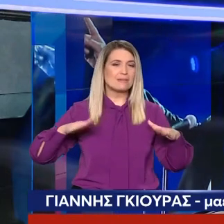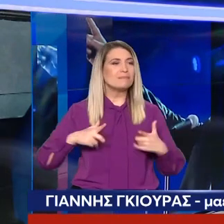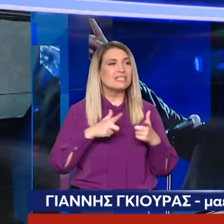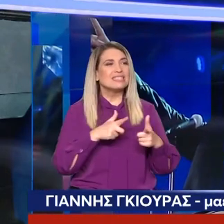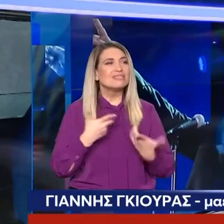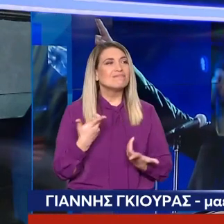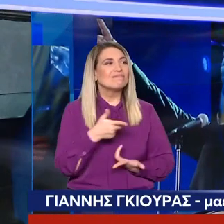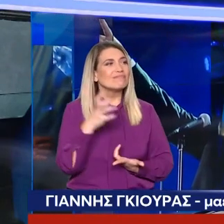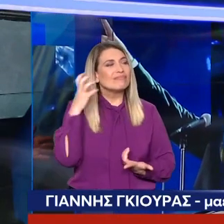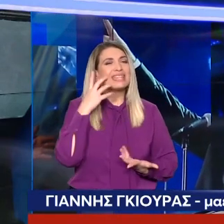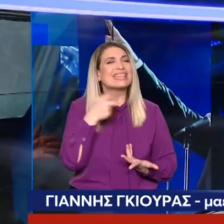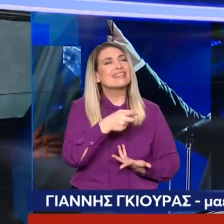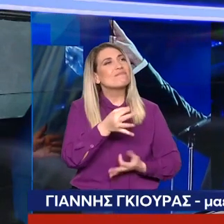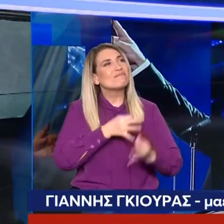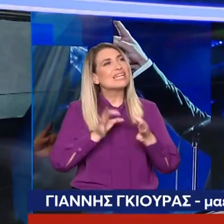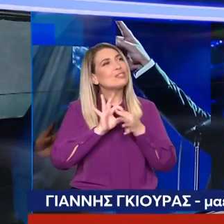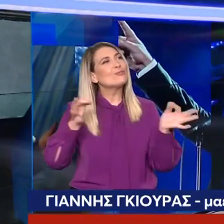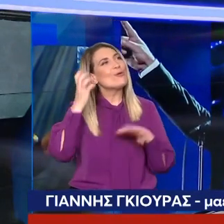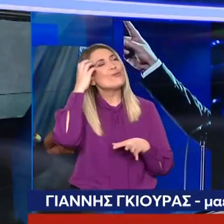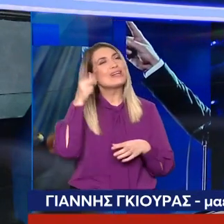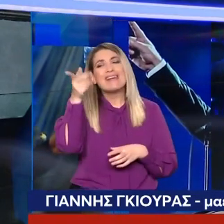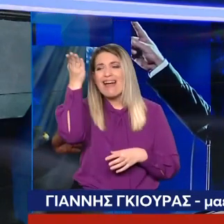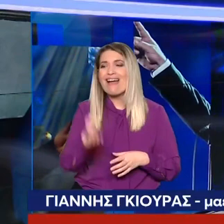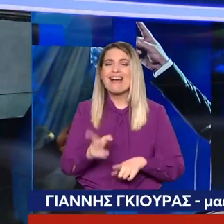θυμάστε από αυτό, ποια ιστορία είναι στο μυαλό σας πρώτη?